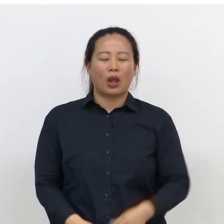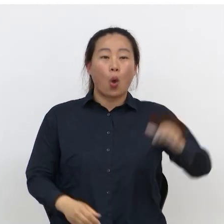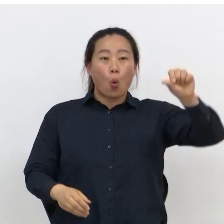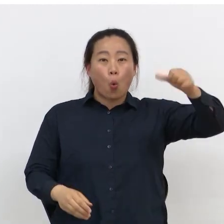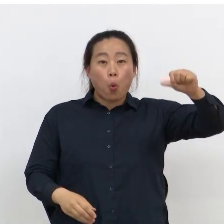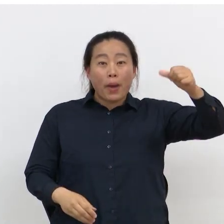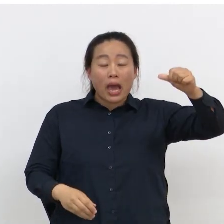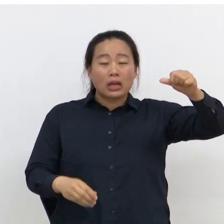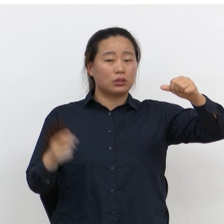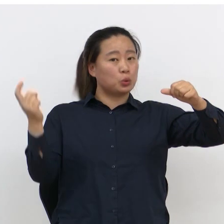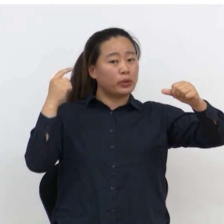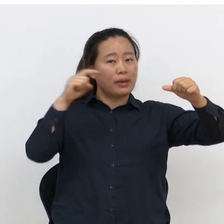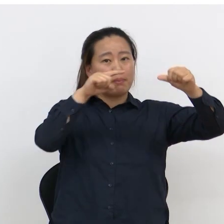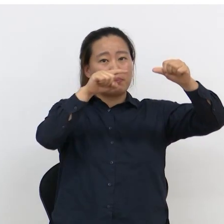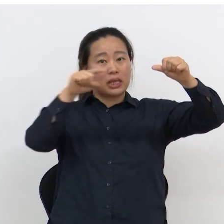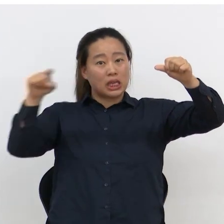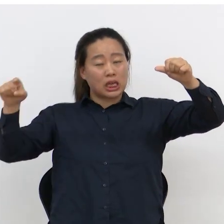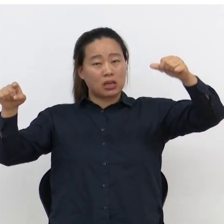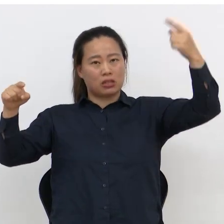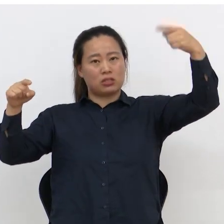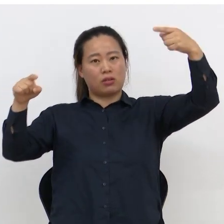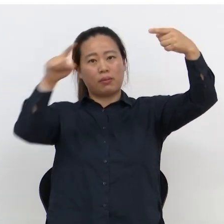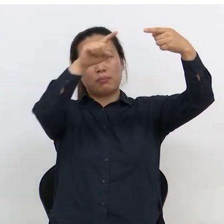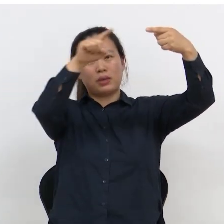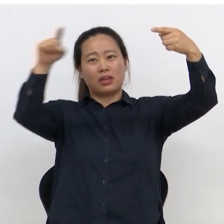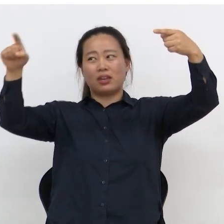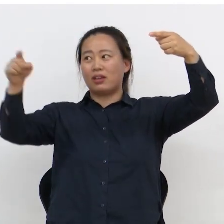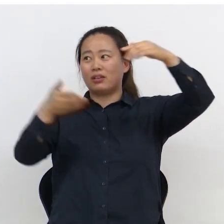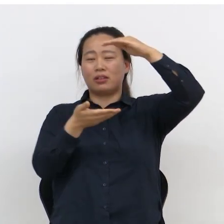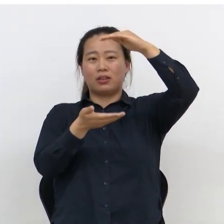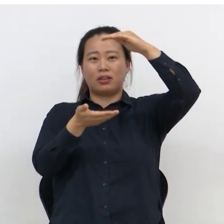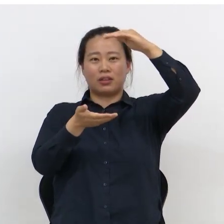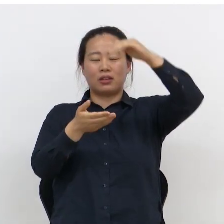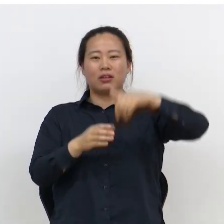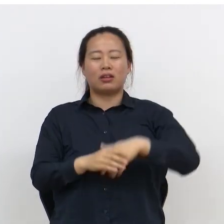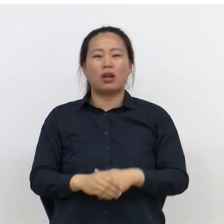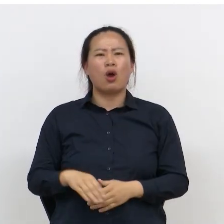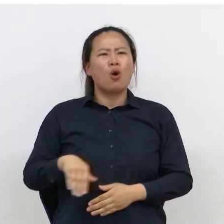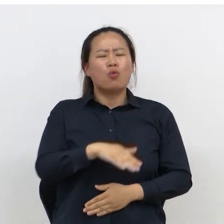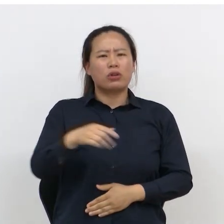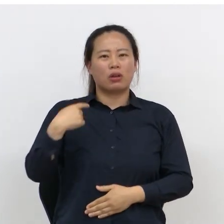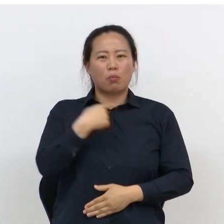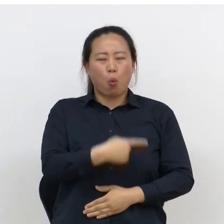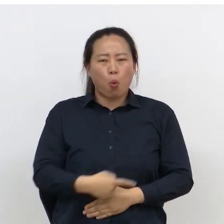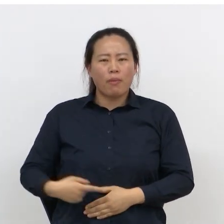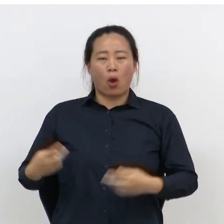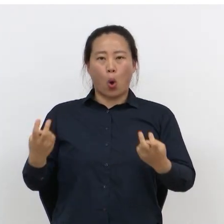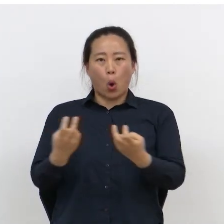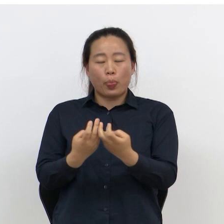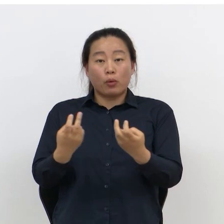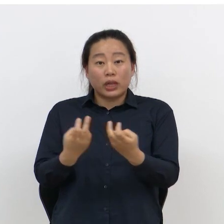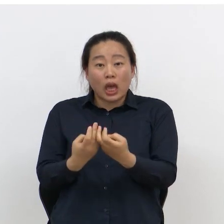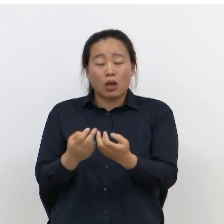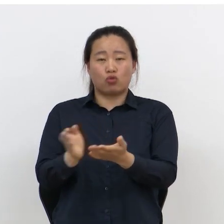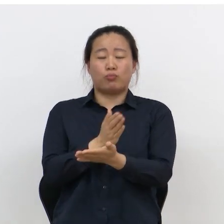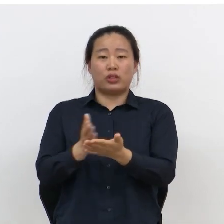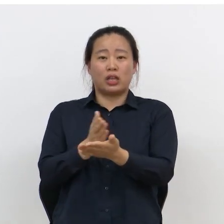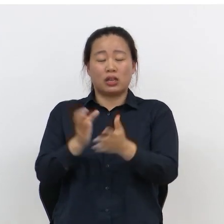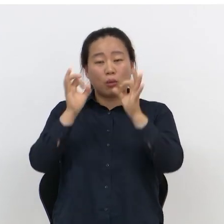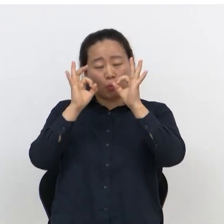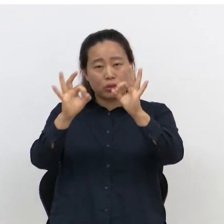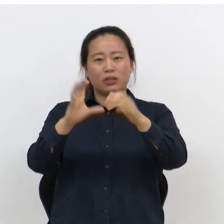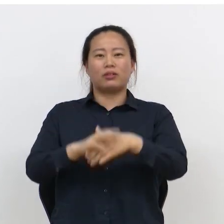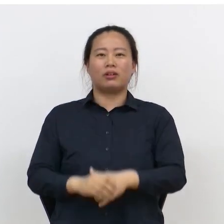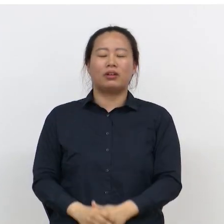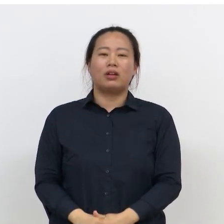이게 500Hz고요. 이게 1000Hz입니다. 자, 그러면 우리 몸이 어떻게 이 주파수를 구분하는지를 잠시